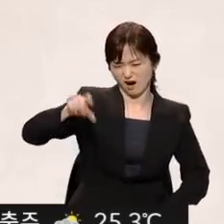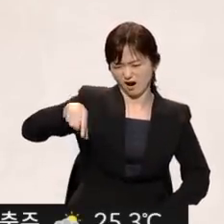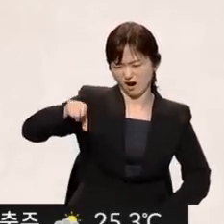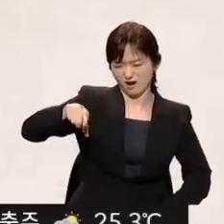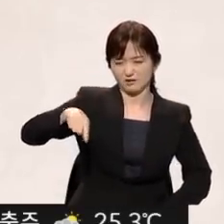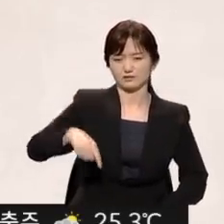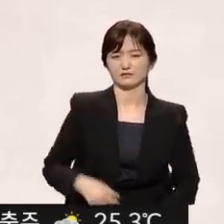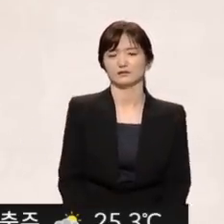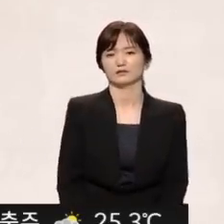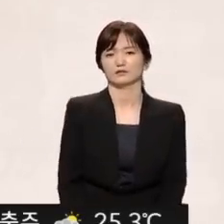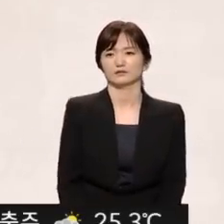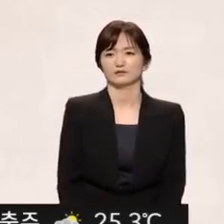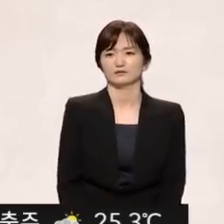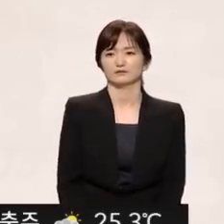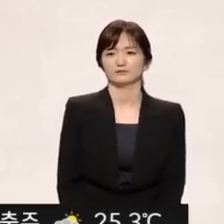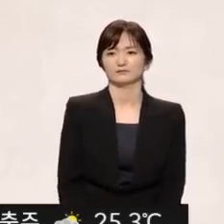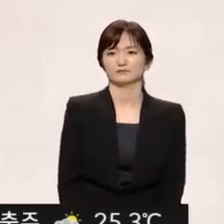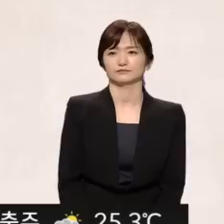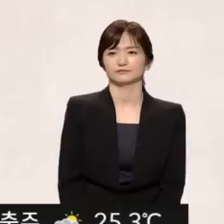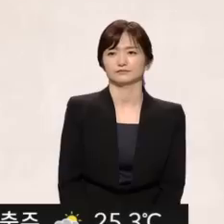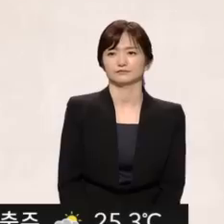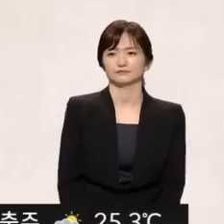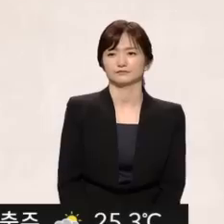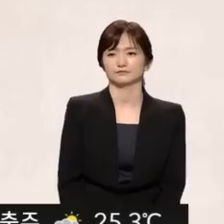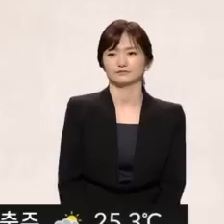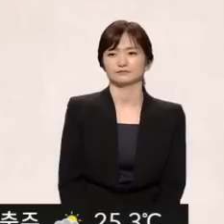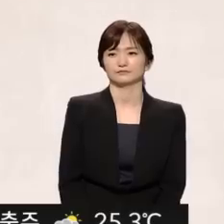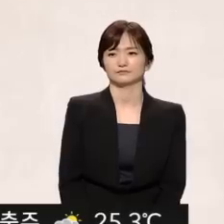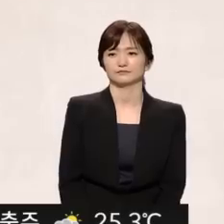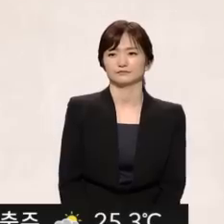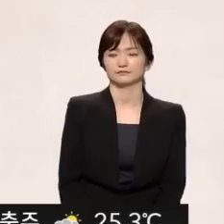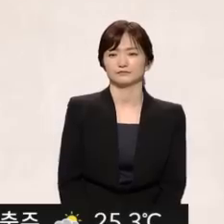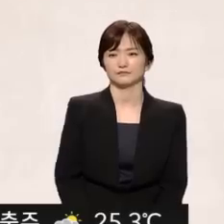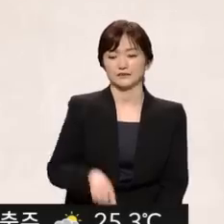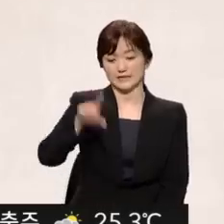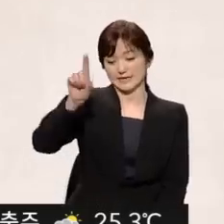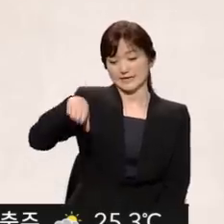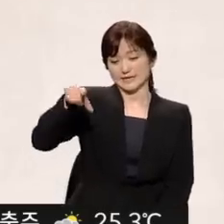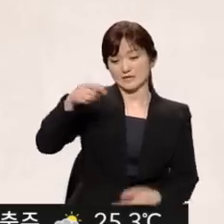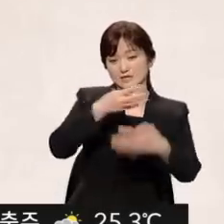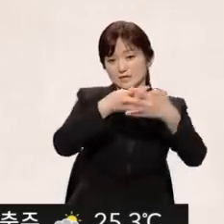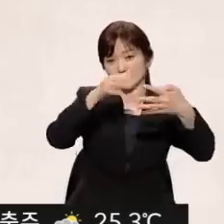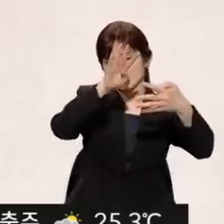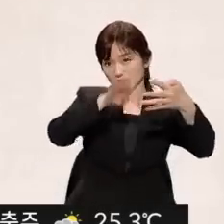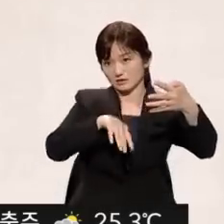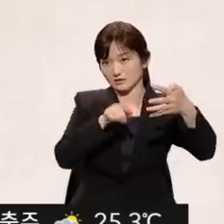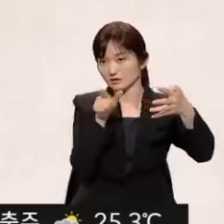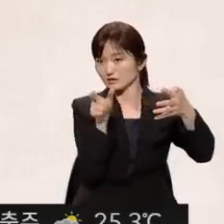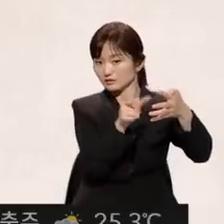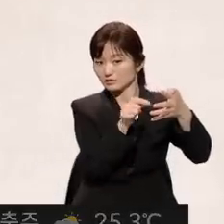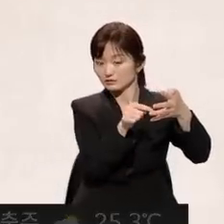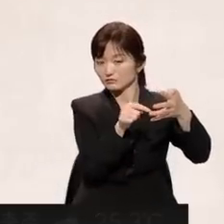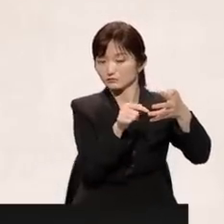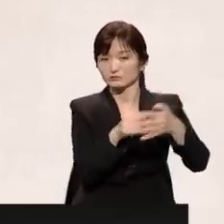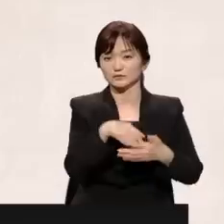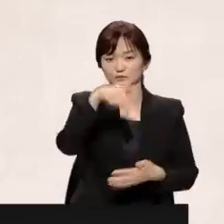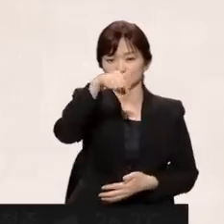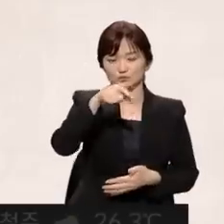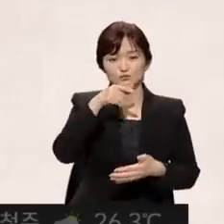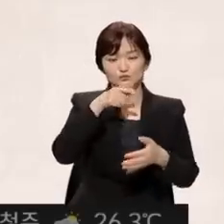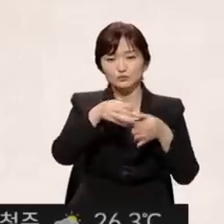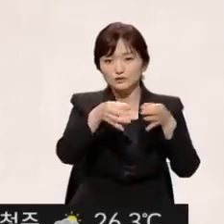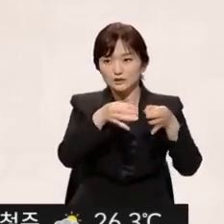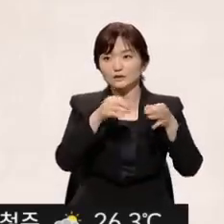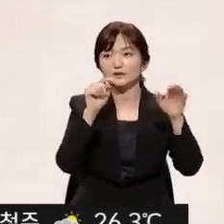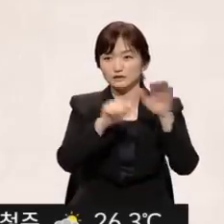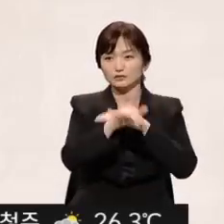자, 교수님 일단 잠깐 계속 좀 잡아주세요, 저거. 예, 사용 내역을 보면은 무슨 주가게 뭐 이 갈 수 있죠,